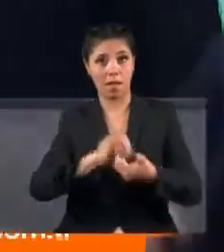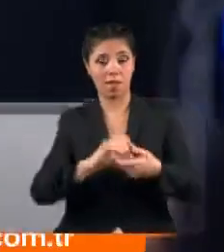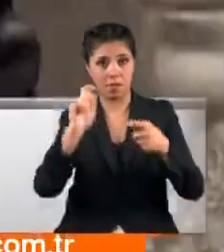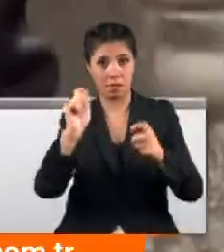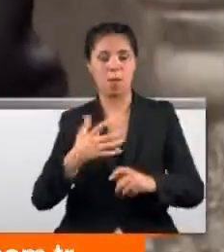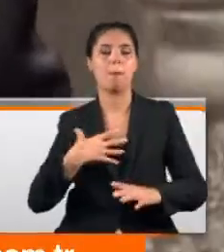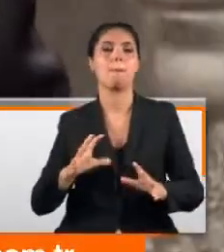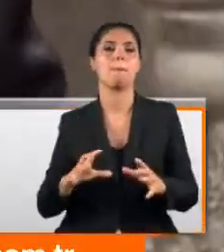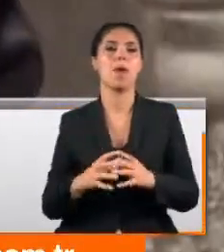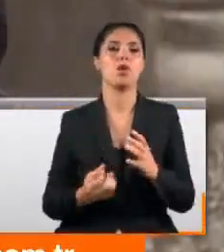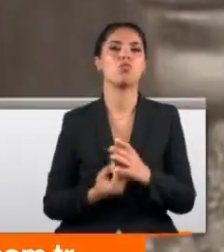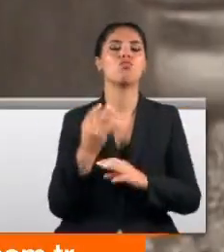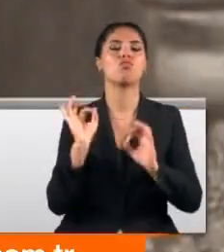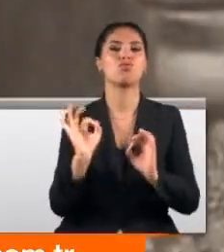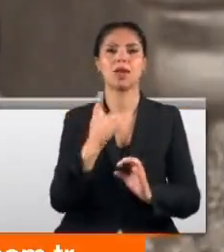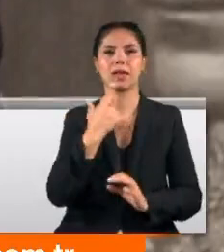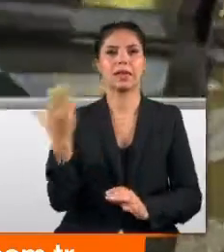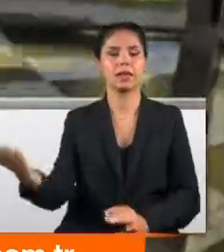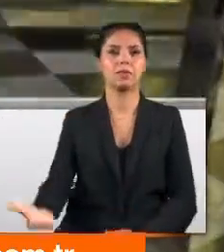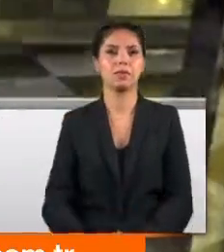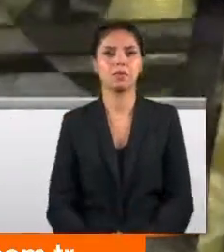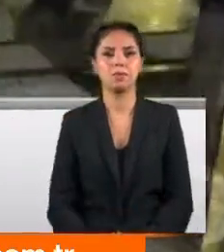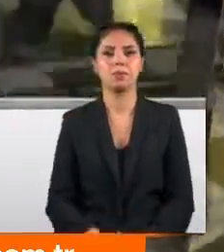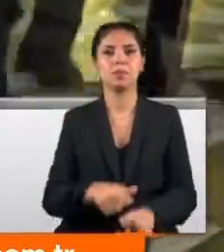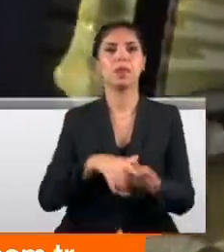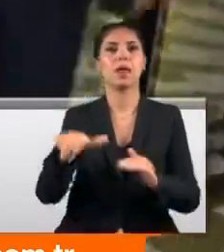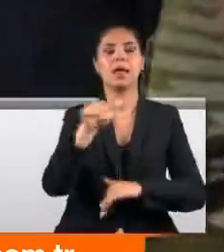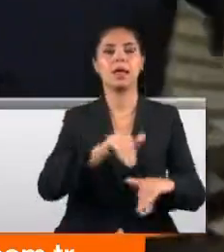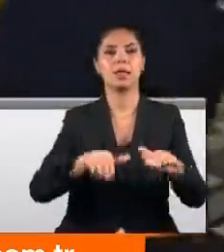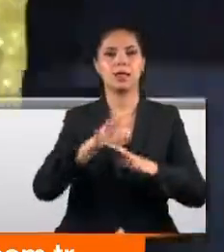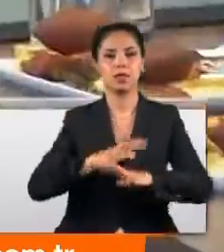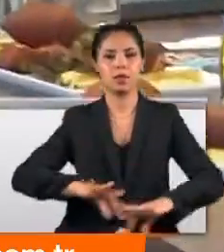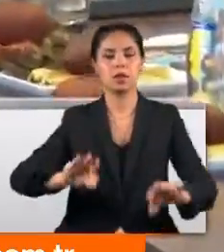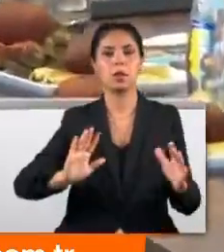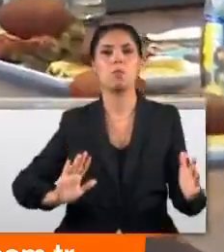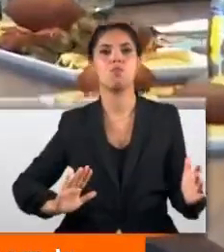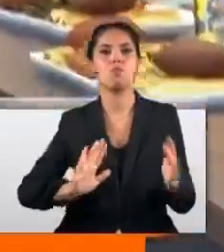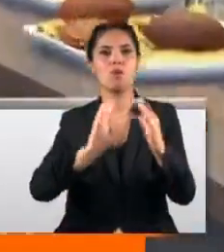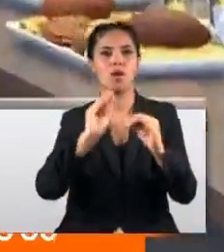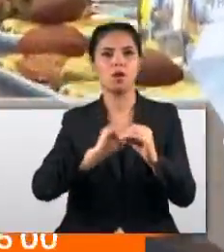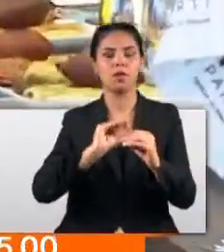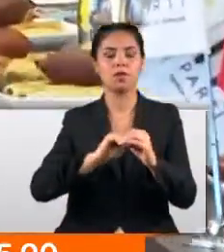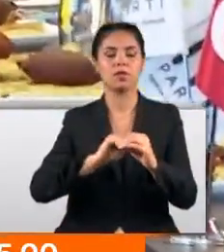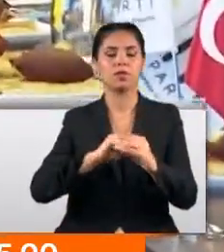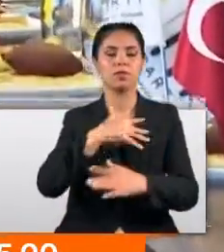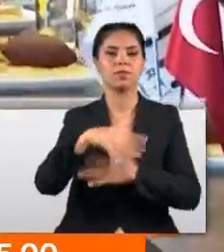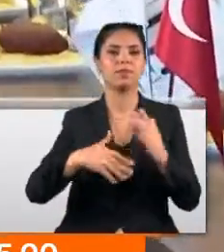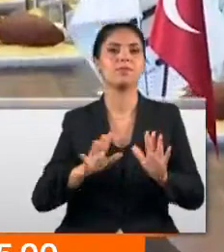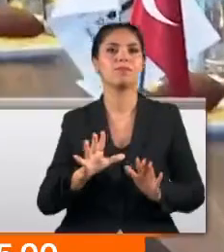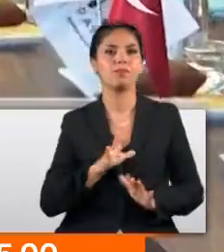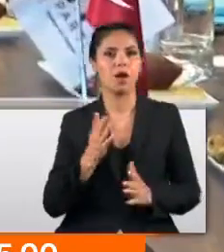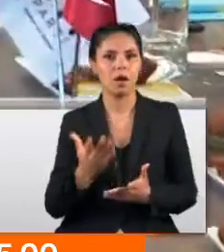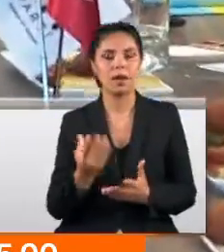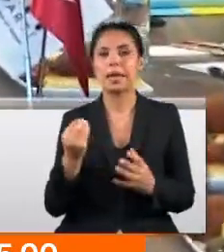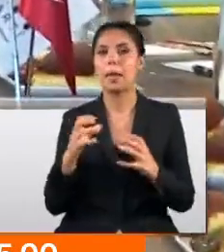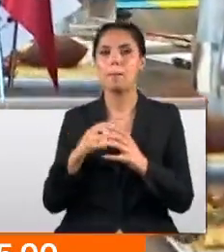restini çekti. İttifak yapılacak mı, yapılmayacak mı? Yerel seçim hazırlıkları muhalefette ortalığı daha şimdiden yangın yerine çevirdi.